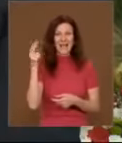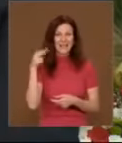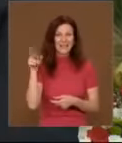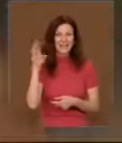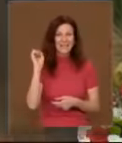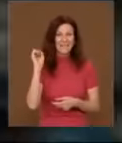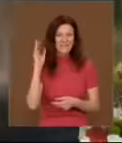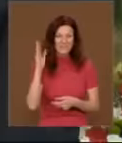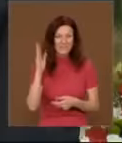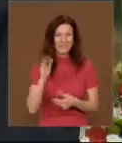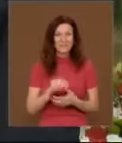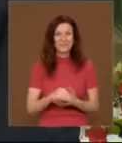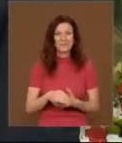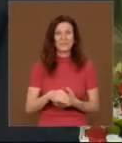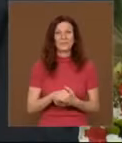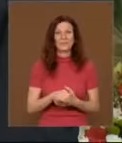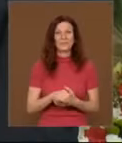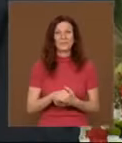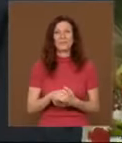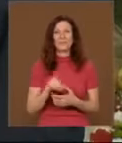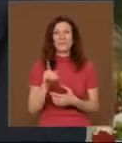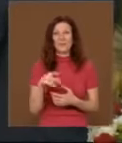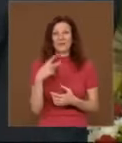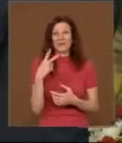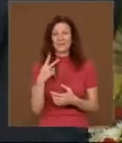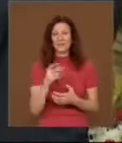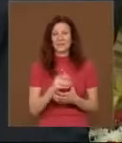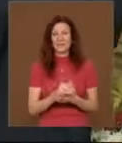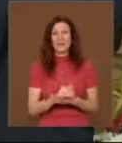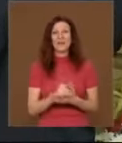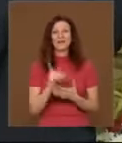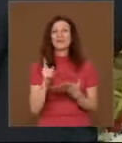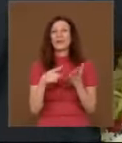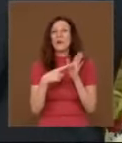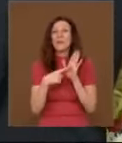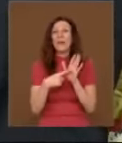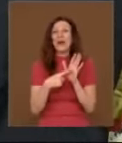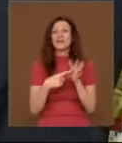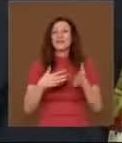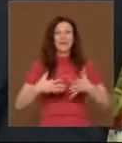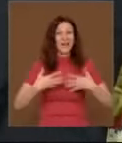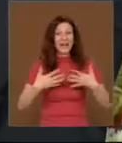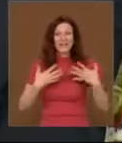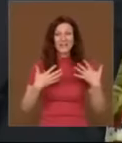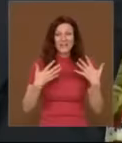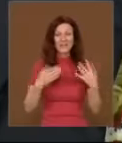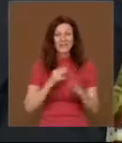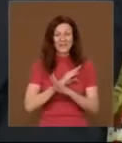свещи, тези лампади, които изразяват радостта от